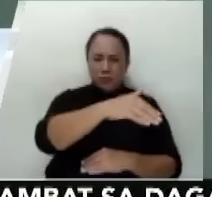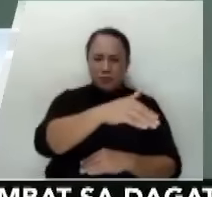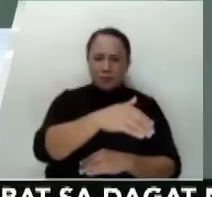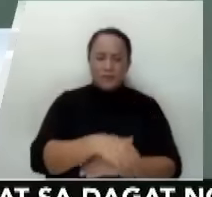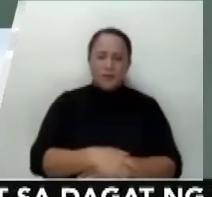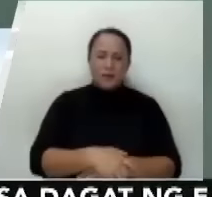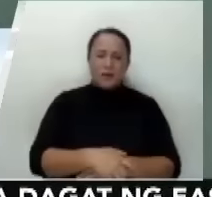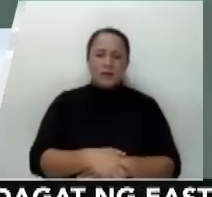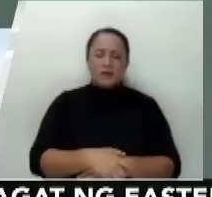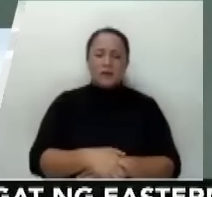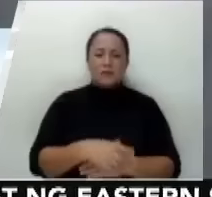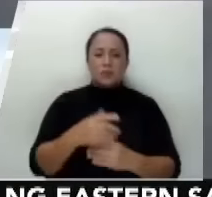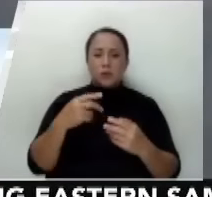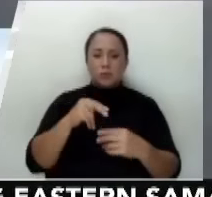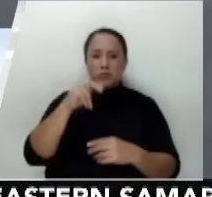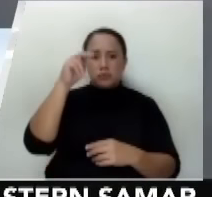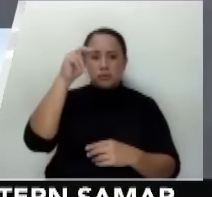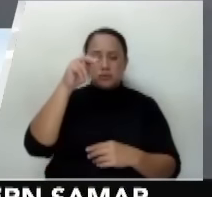northbound na pababa ng NLEX.